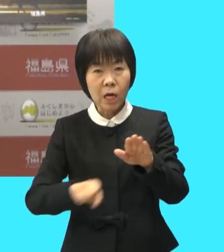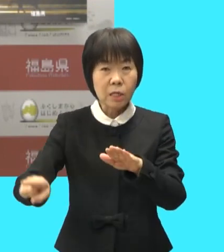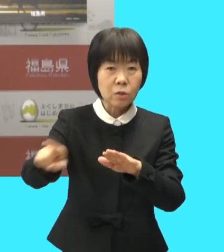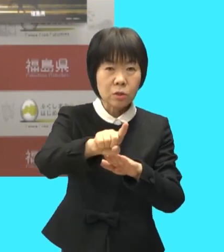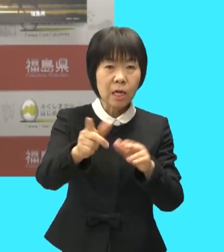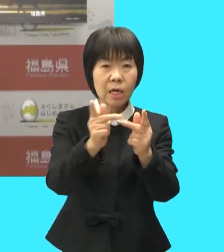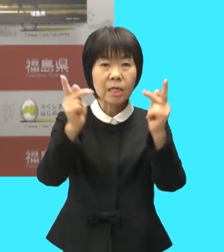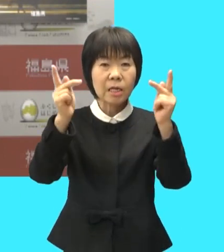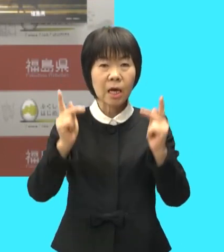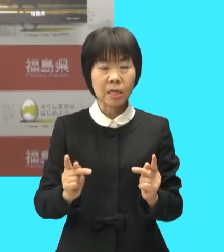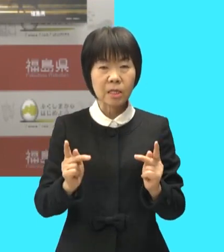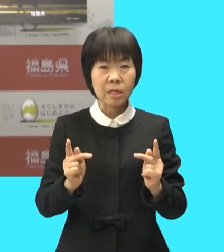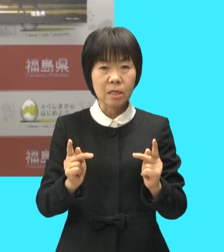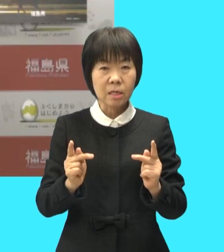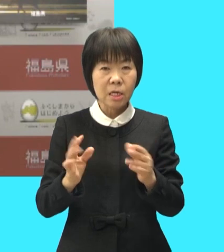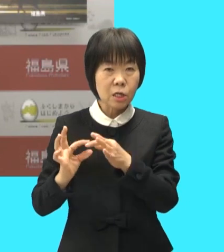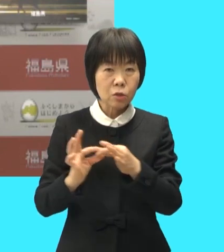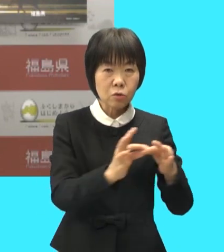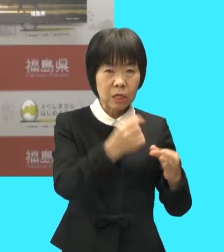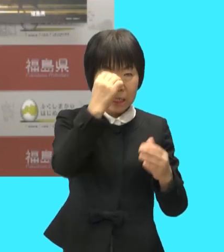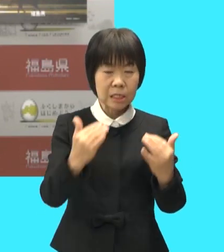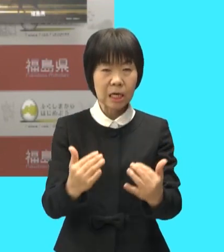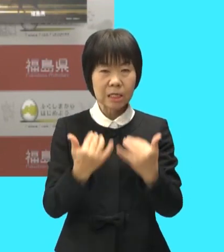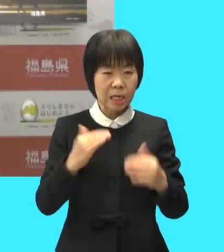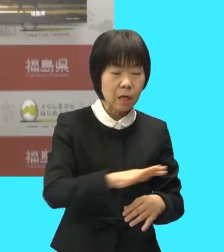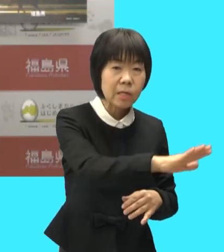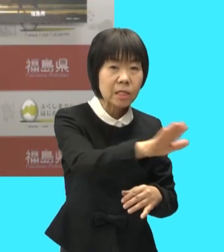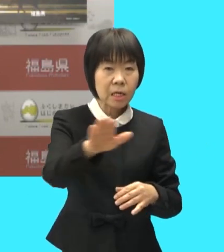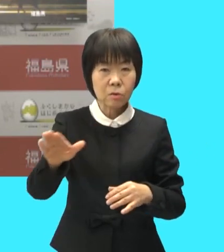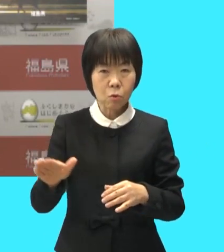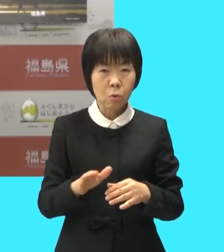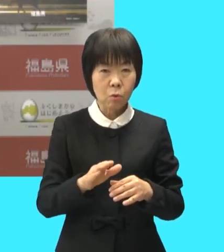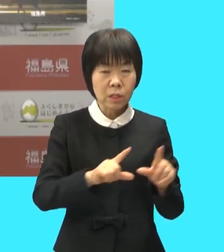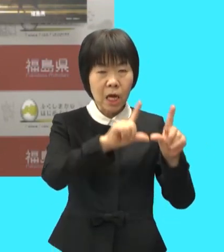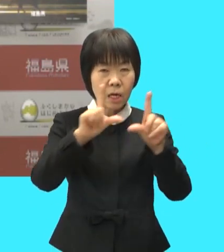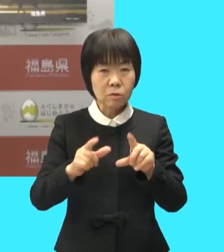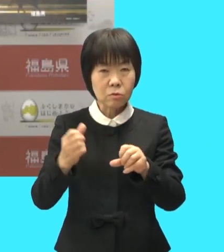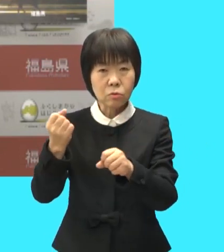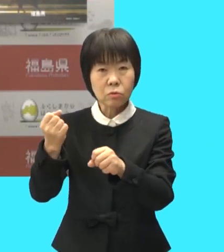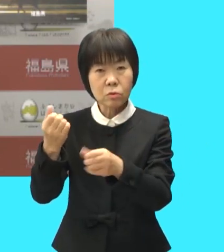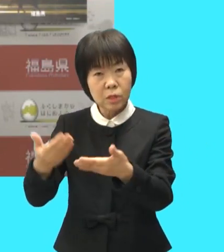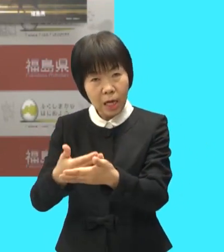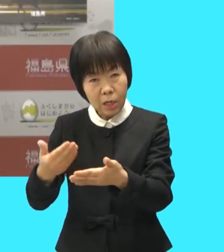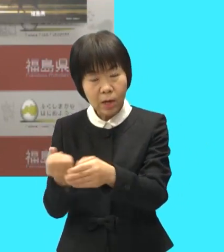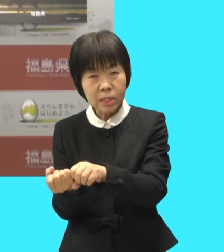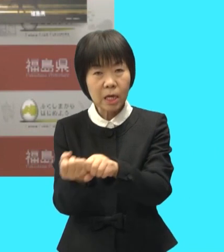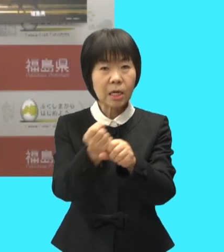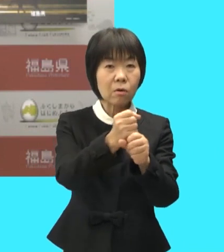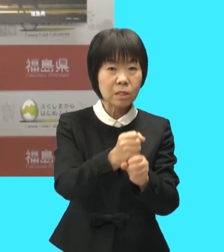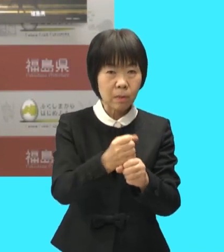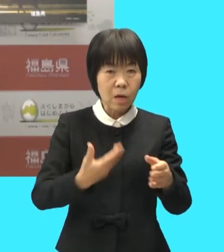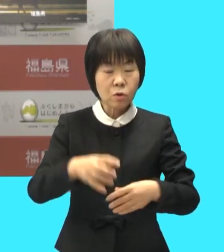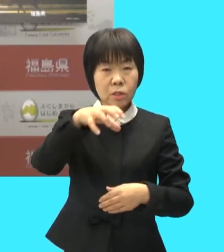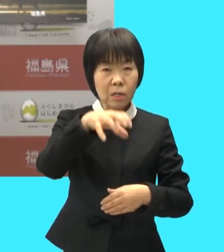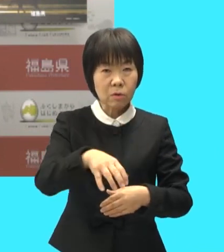題であり、引き続き被災された皆さんの生活なりわい再建をはじめ、ふる